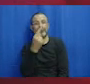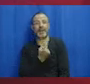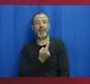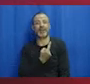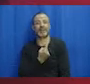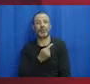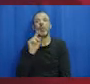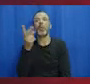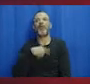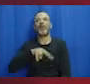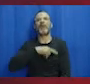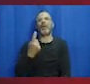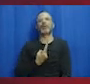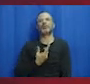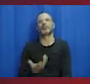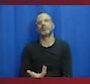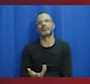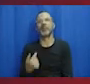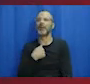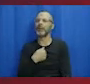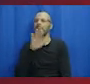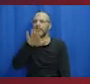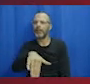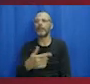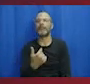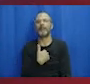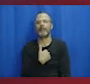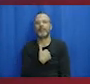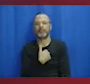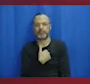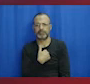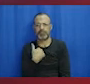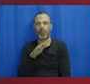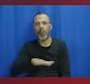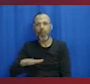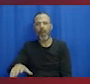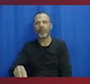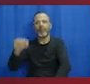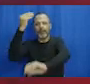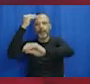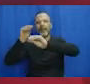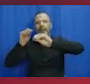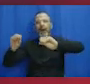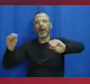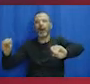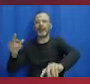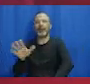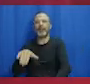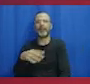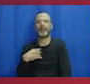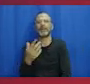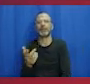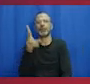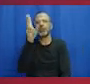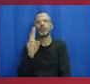كلكم راع وكلكم مسؤول عن رعيته. يعني إحنا كمان، يعني إحنا مقصرين في حق تربية أولادنا، أنا حكيت قبل كمان إحنا مقصرين، يعني أنه كيف